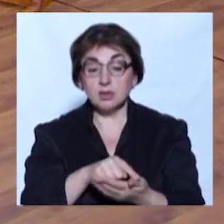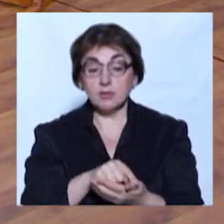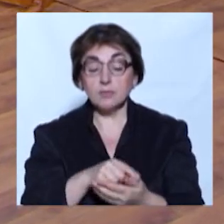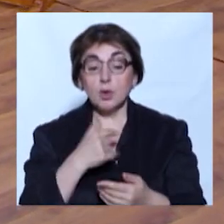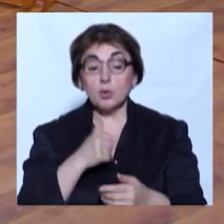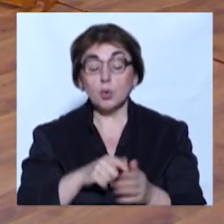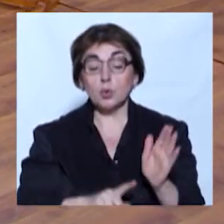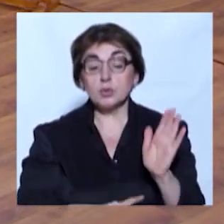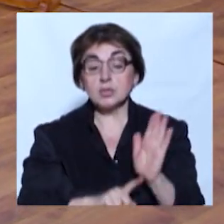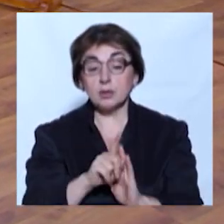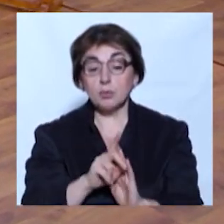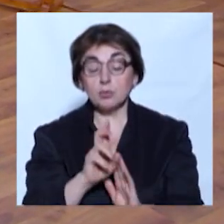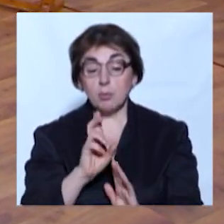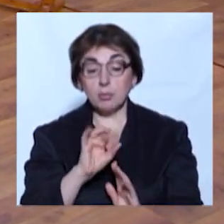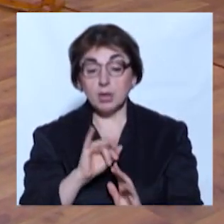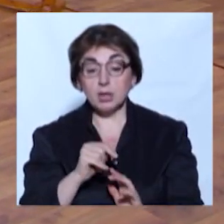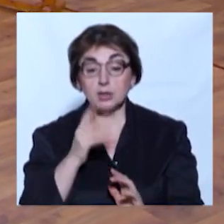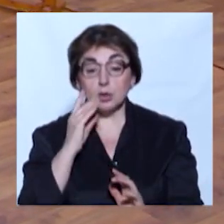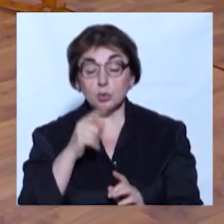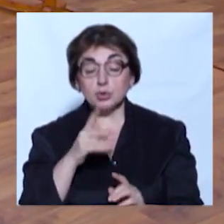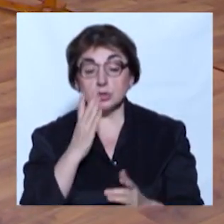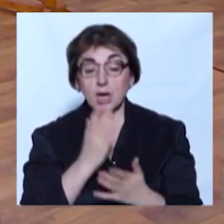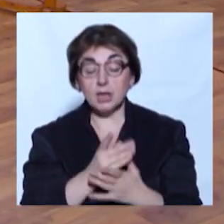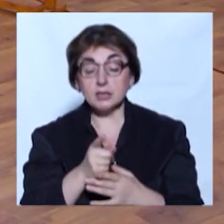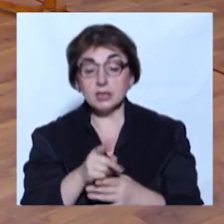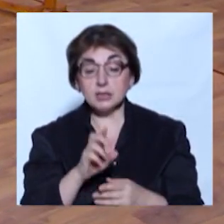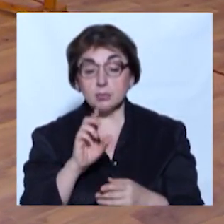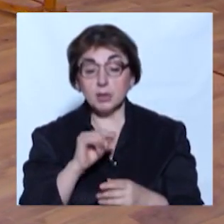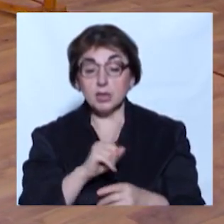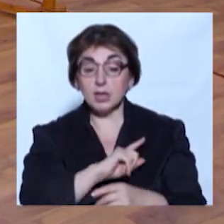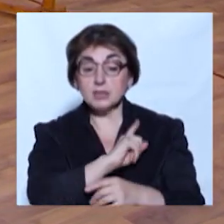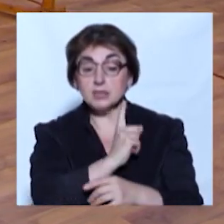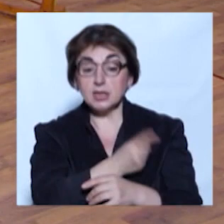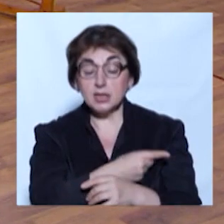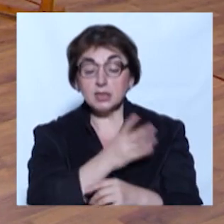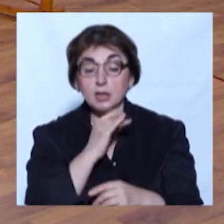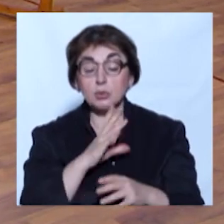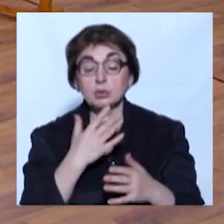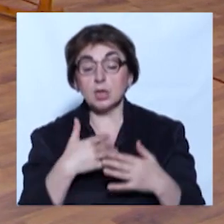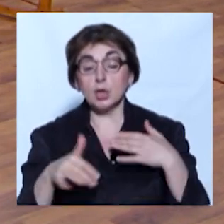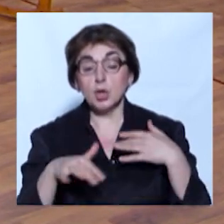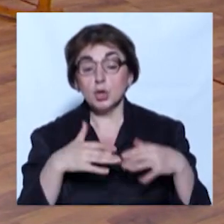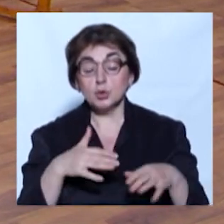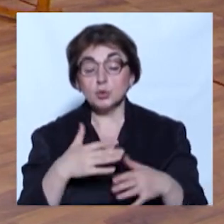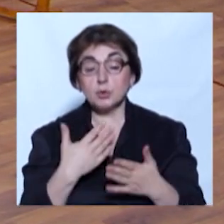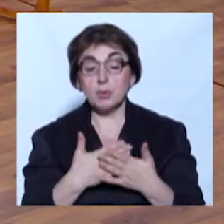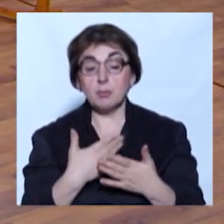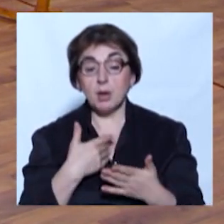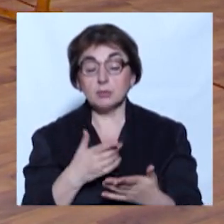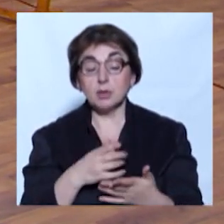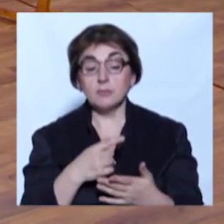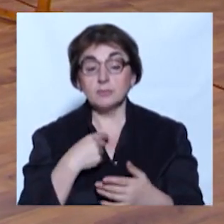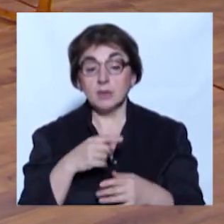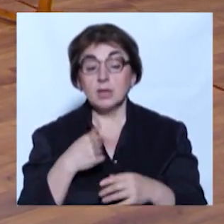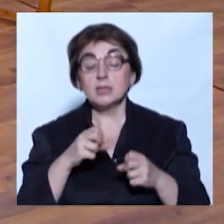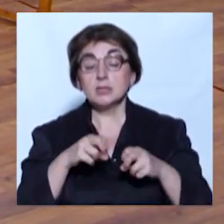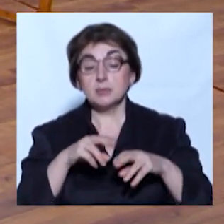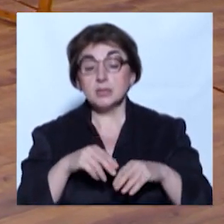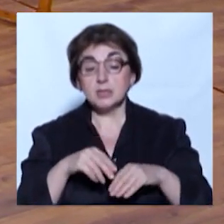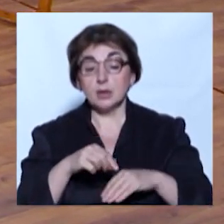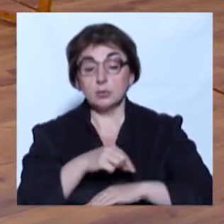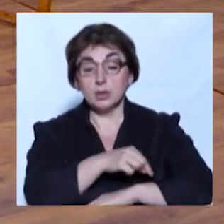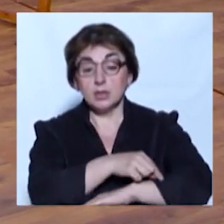როგორ წარმოიქმნება ბგერა და როდის არის ეს ბგერა ძლიერი და სუსტი. Მე მაქვს სახაზავი, ბავშვებო,